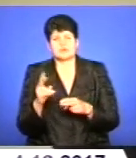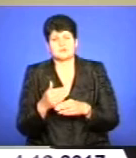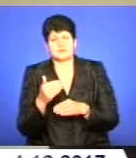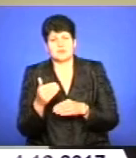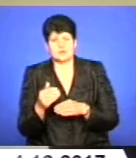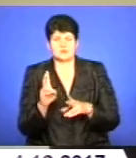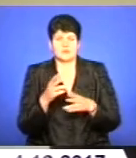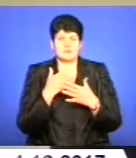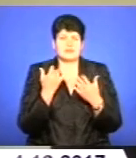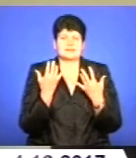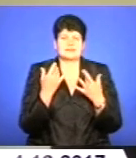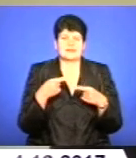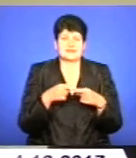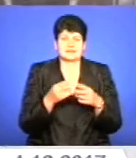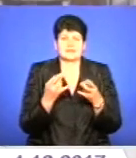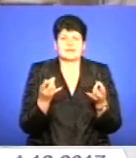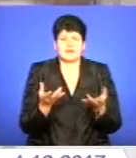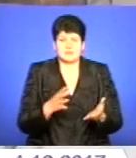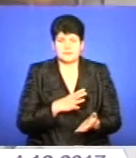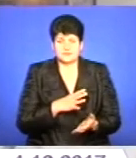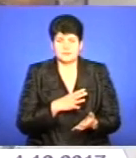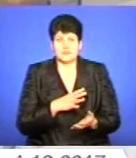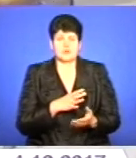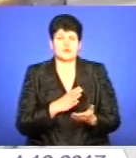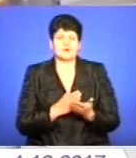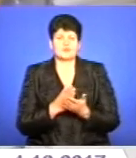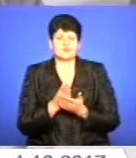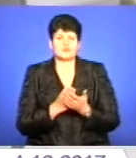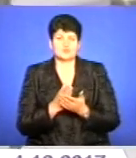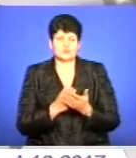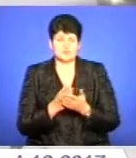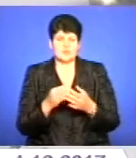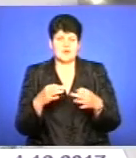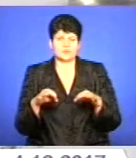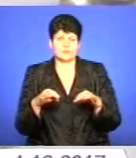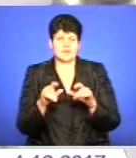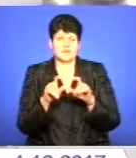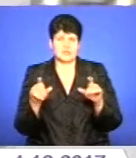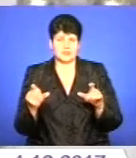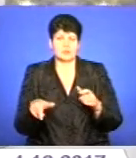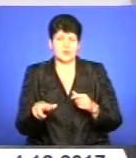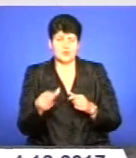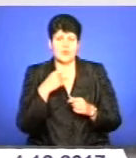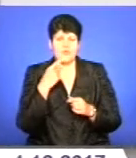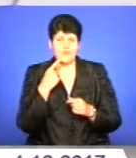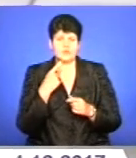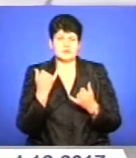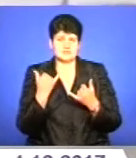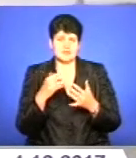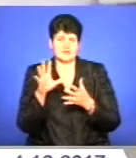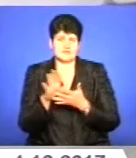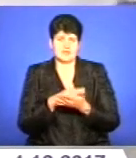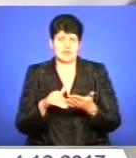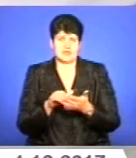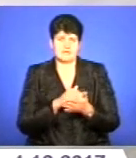не мали стільки техніки, скільки треба. У службі автомобільних доріг області кажуть, наразі наслідки негоди на Тернопільщині повністю